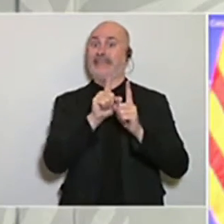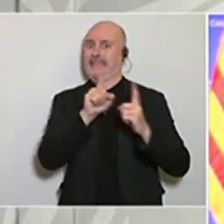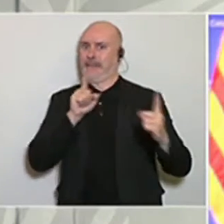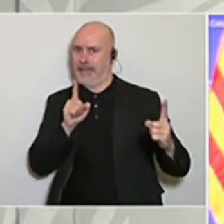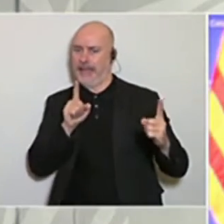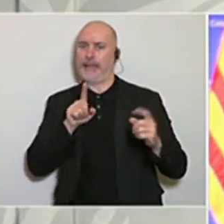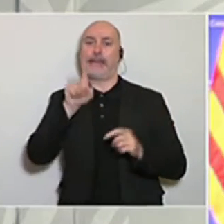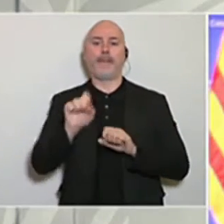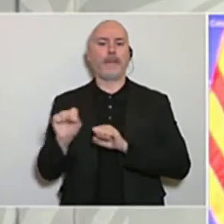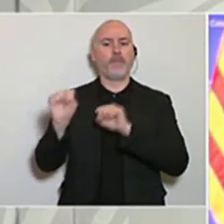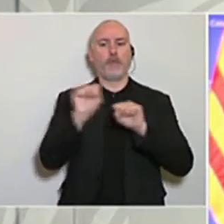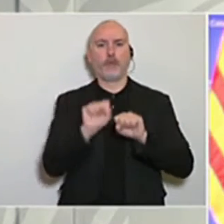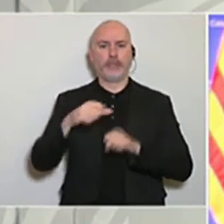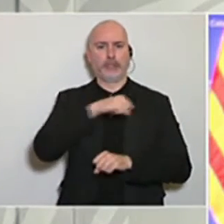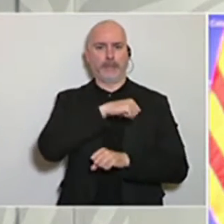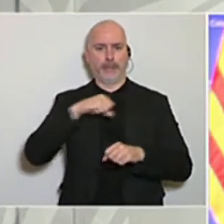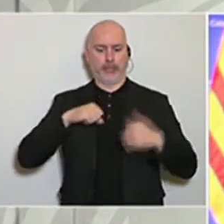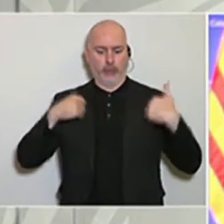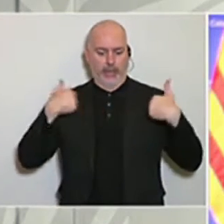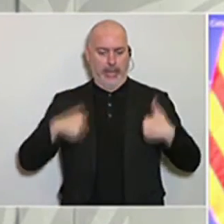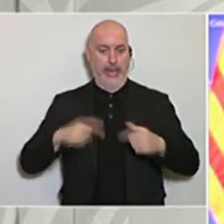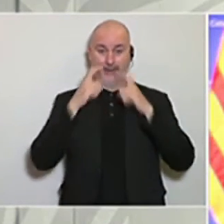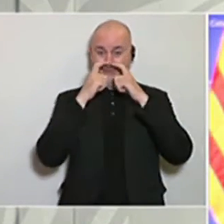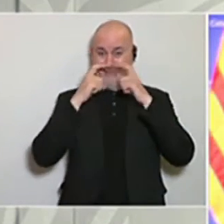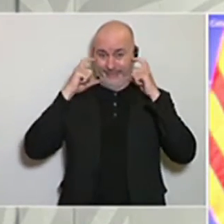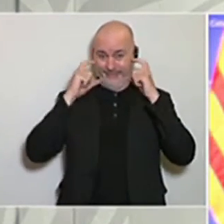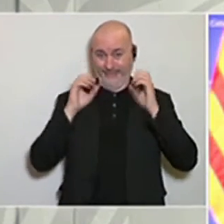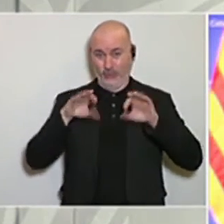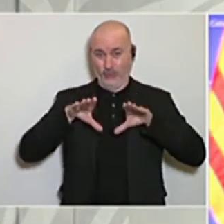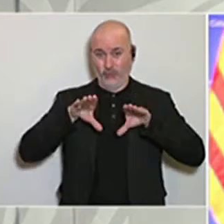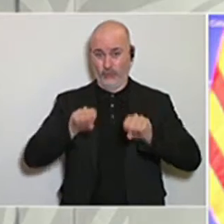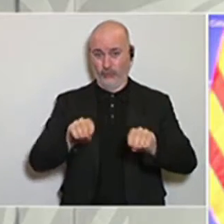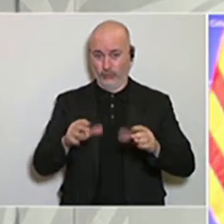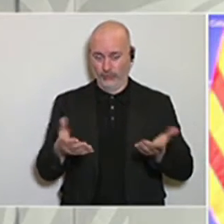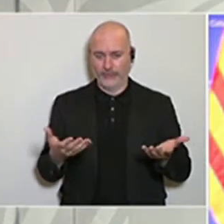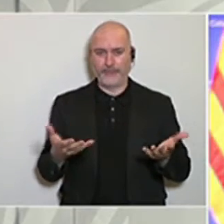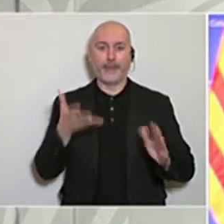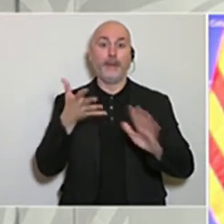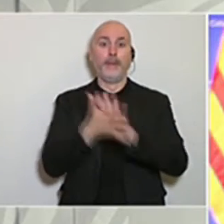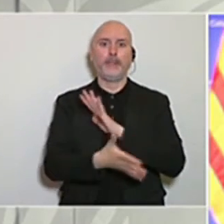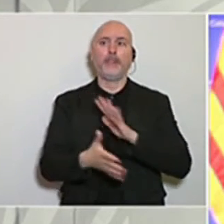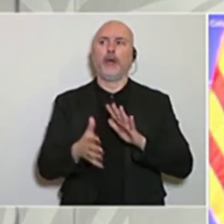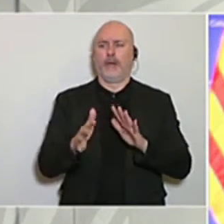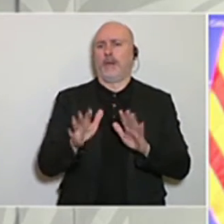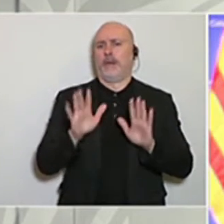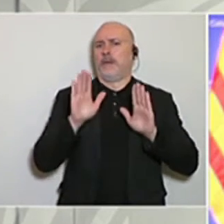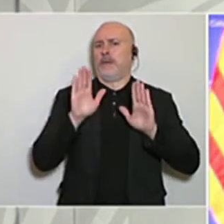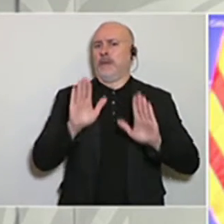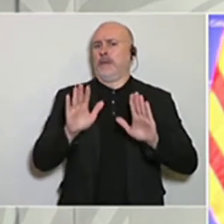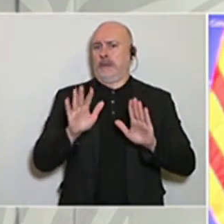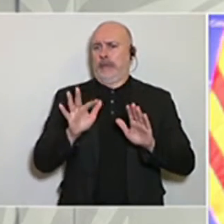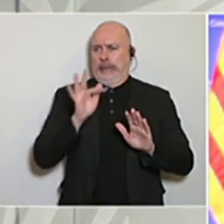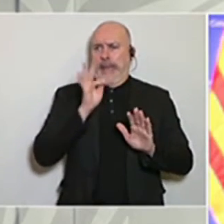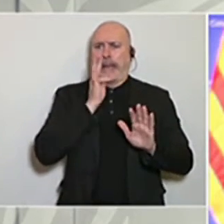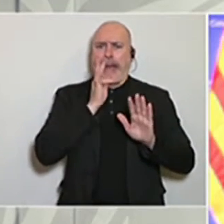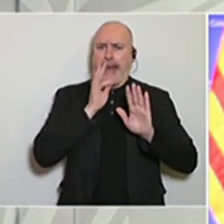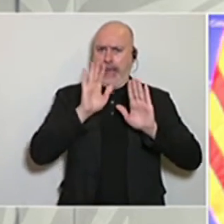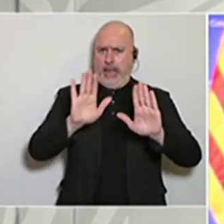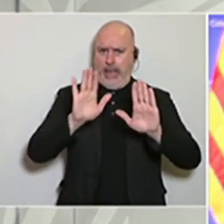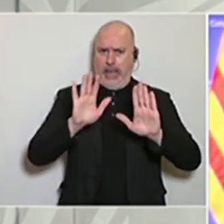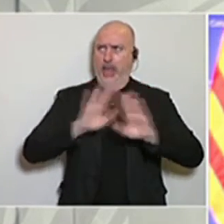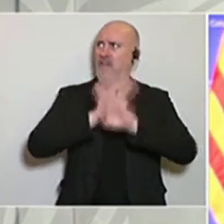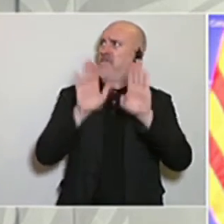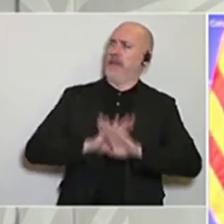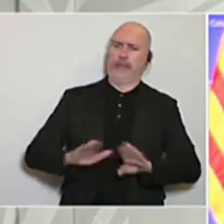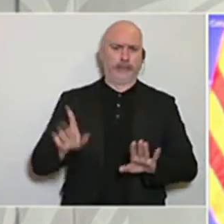de protecció personal amb l'ús de les mascaretes, no? I, per tant, doncs, en aquest sentit, encara estem combatent aquesta crisi,